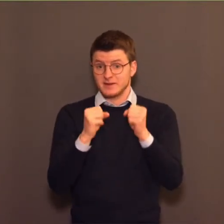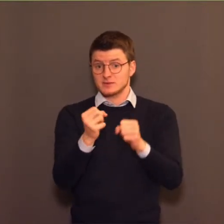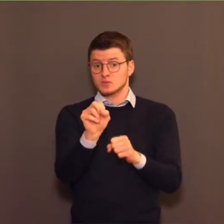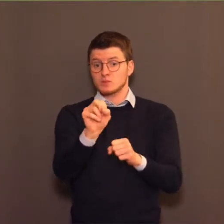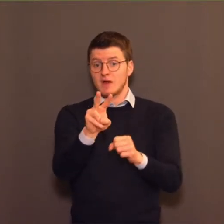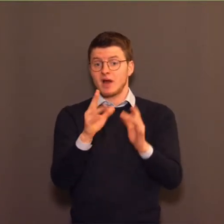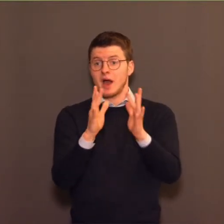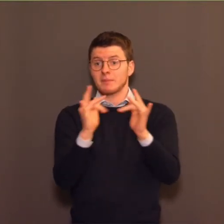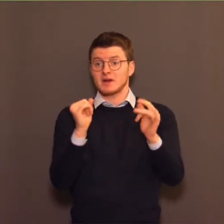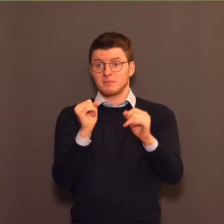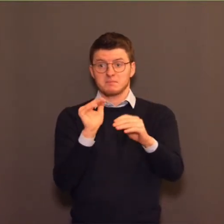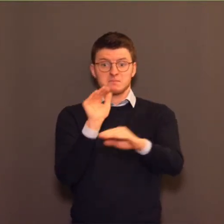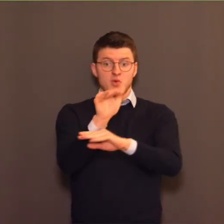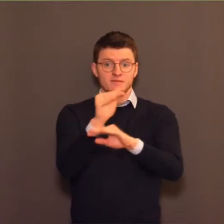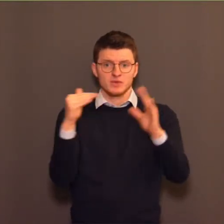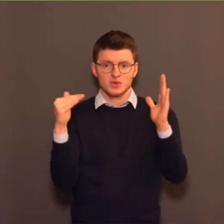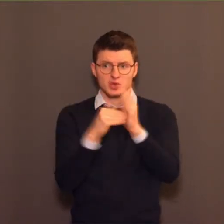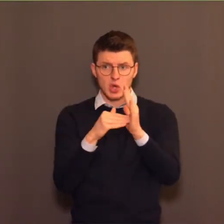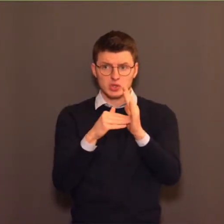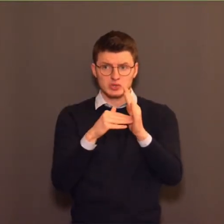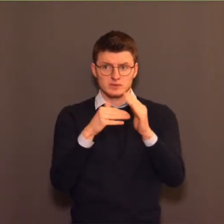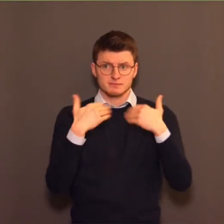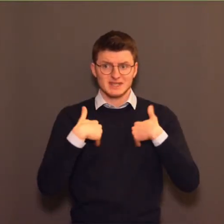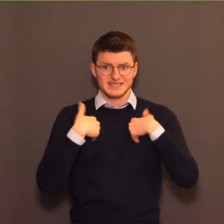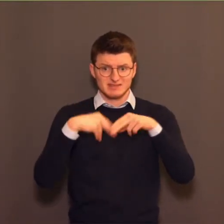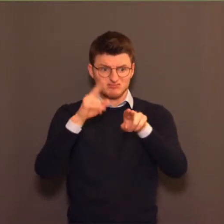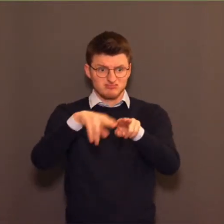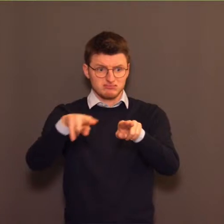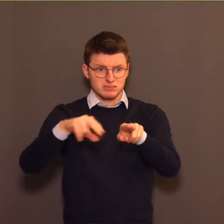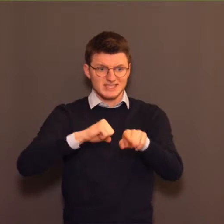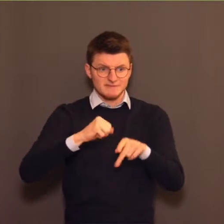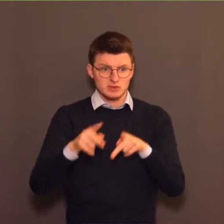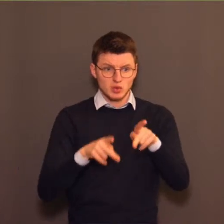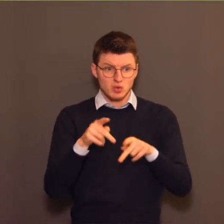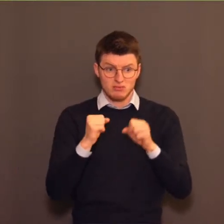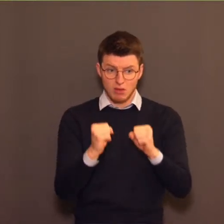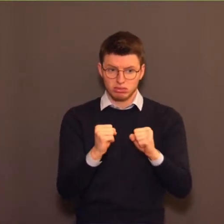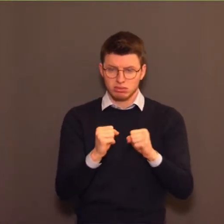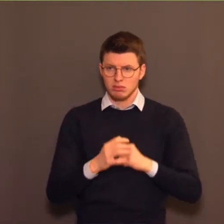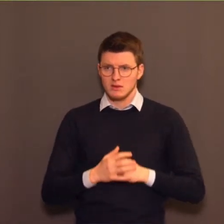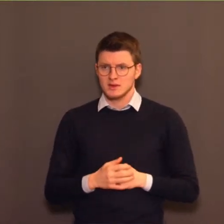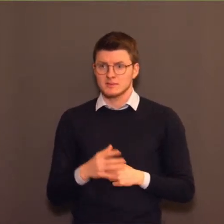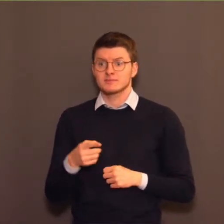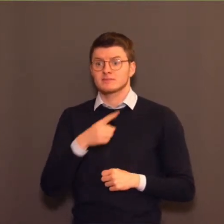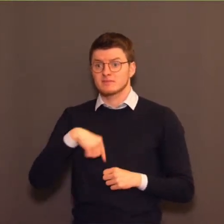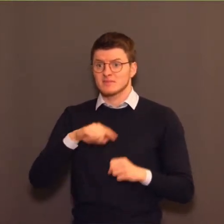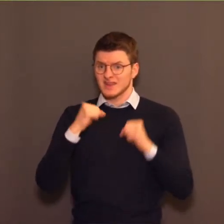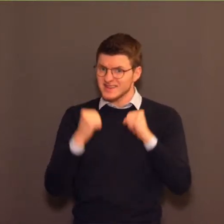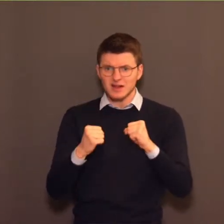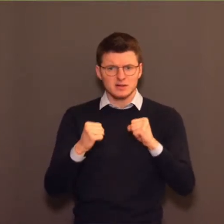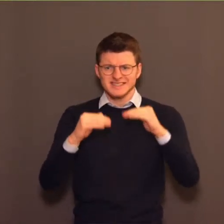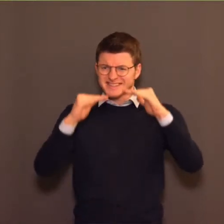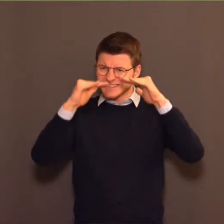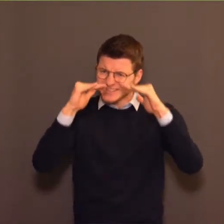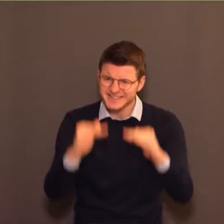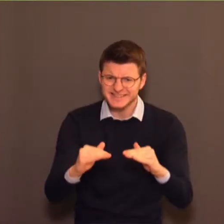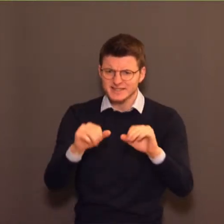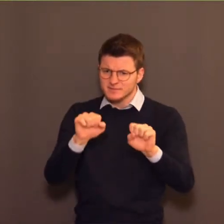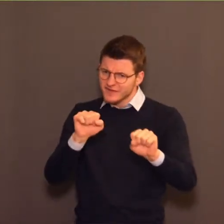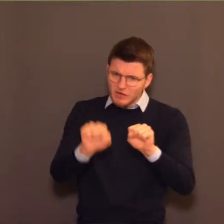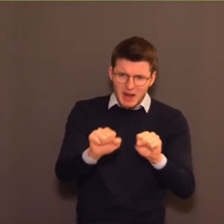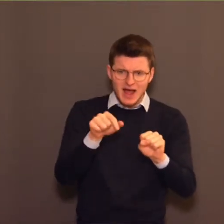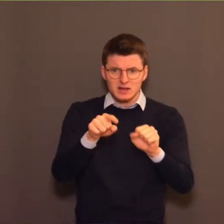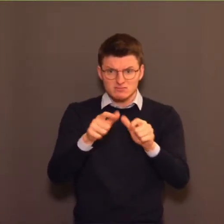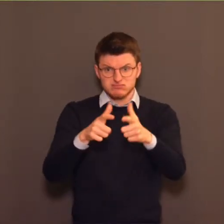van 1000 patiënten op intensieve zorgen. We kunnen dit echter perfect vermijden. We zullen